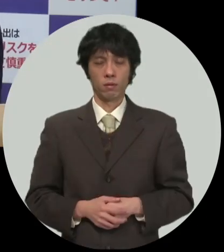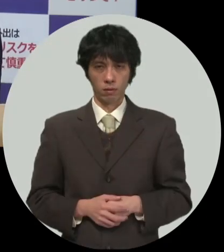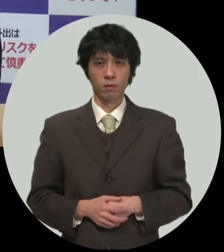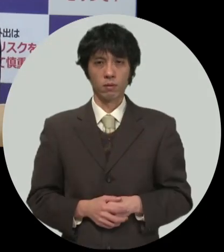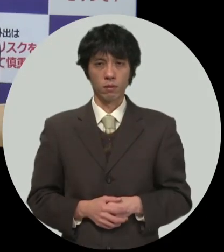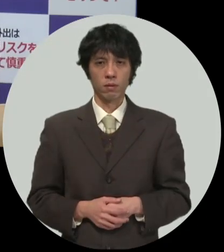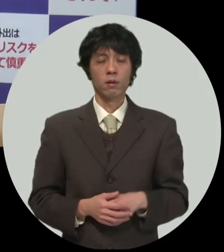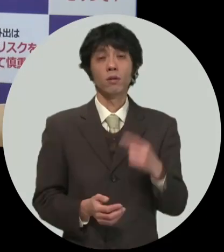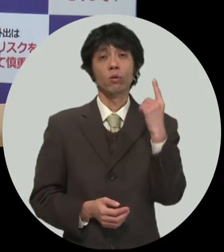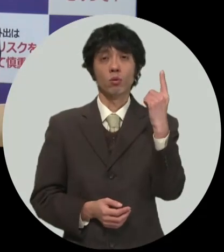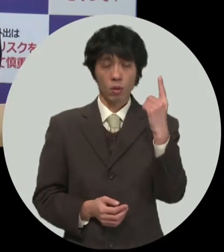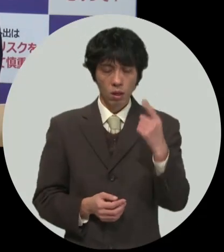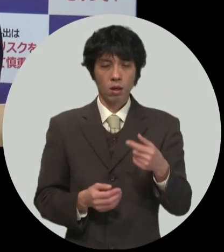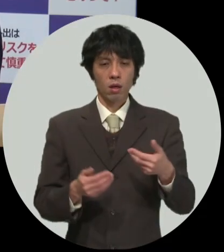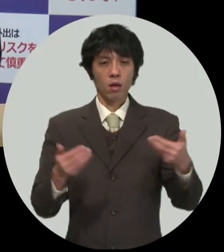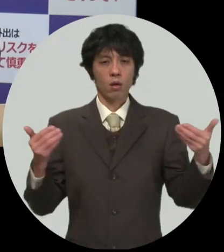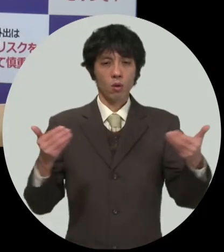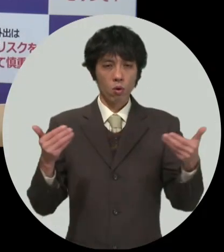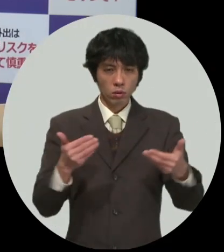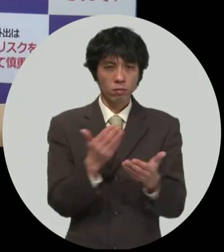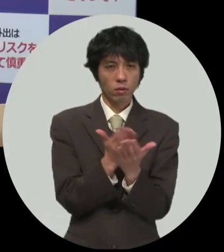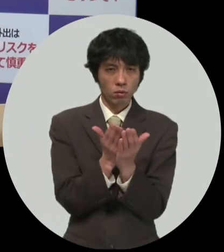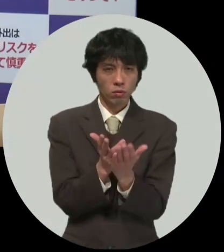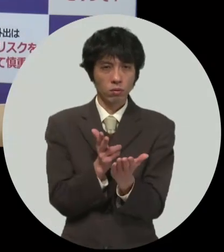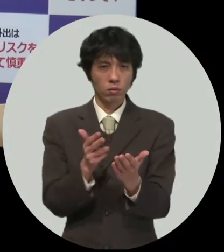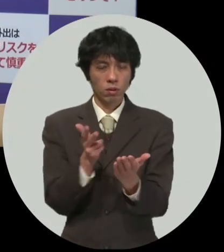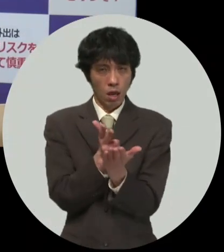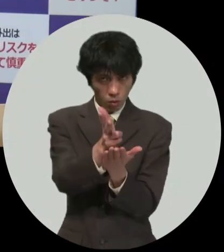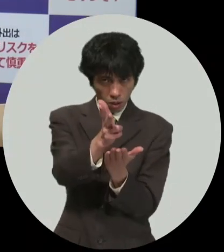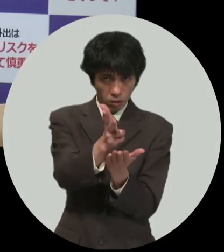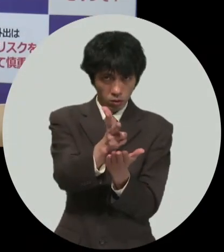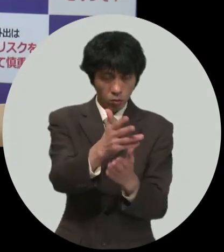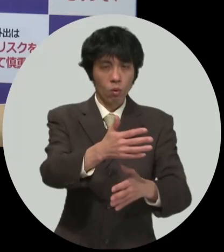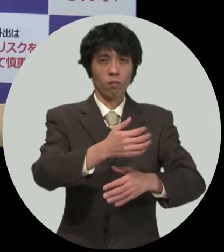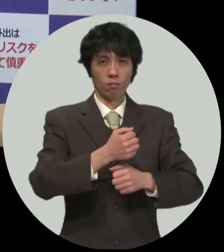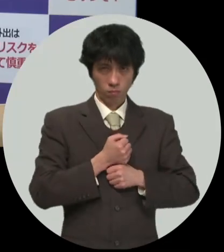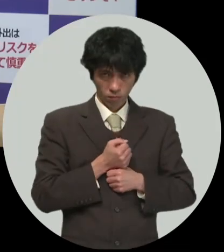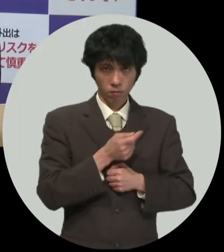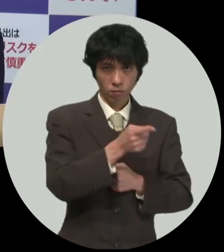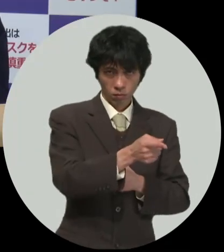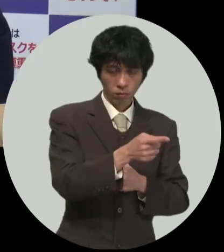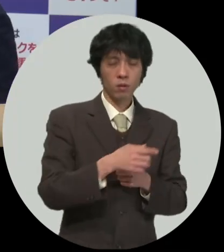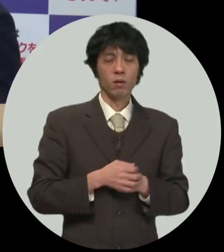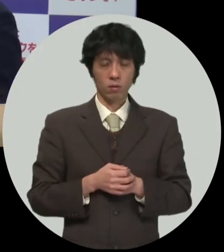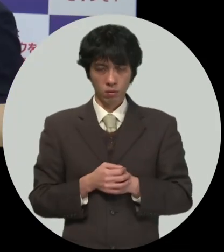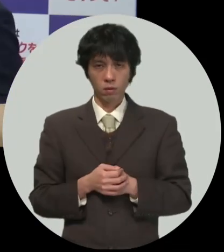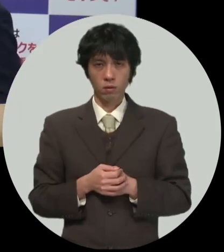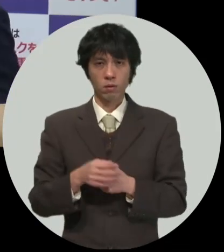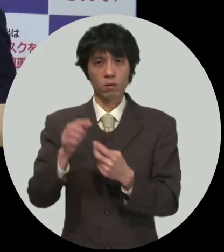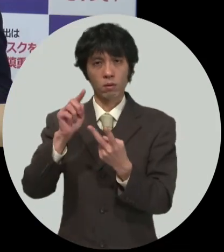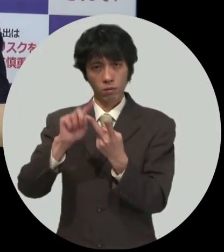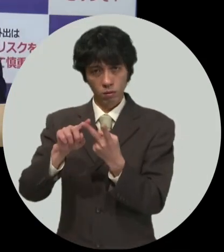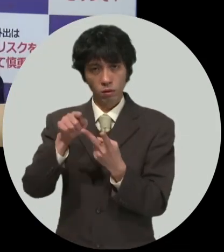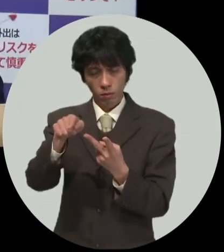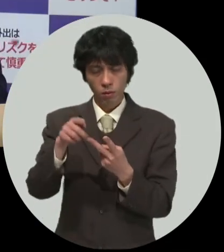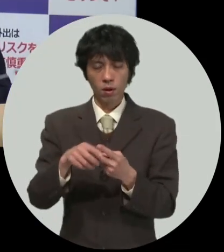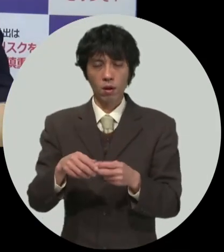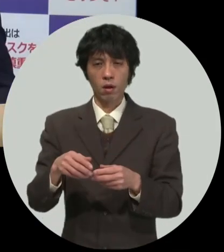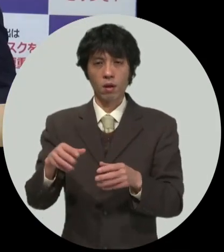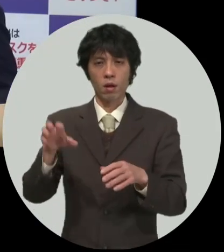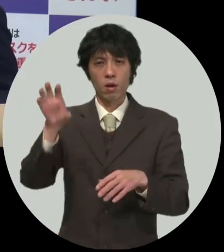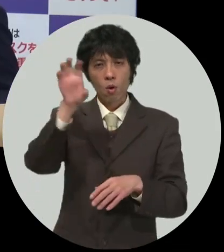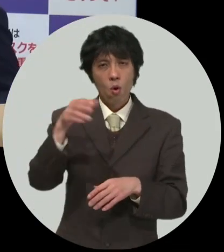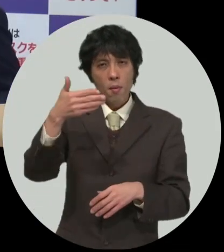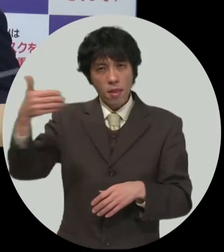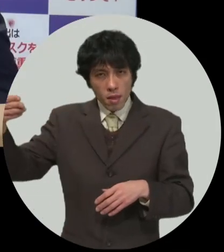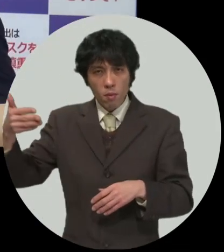は業種別ガイドライン、これは感染防止のための遵守と、それから欧米でも話題になってお